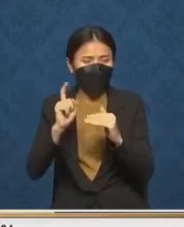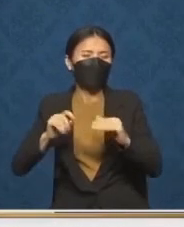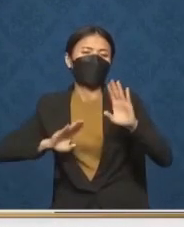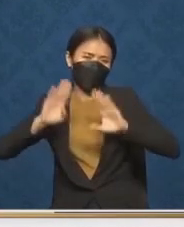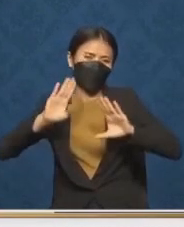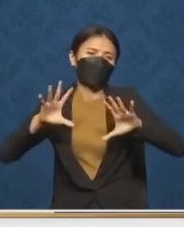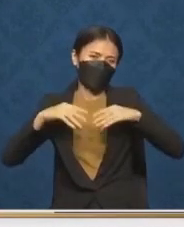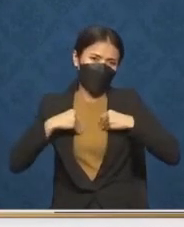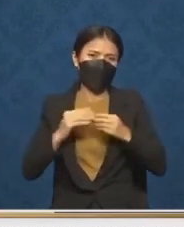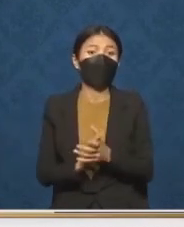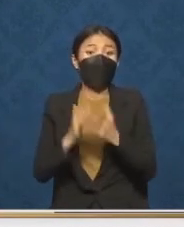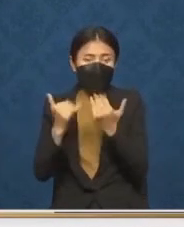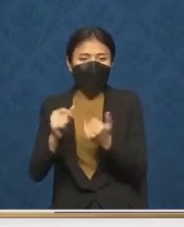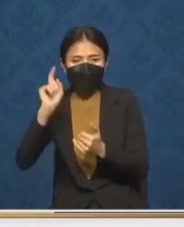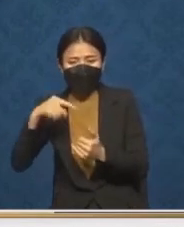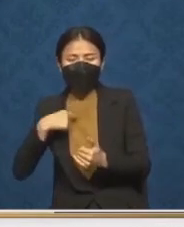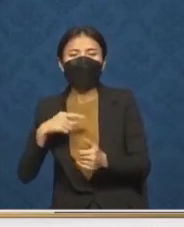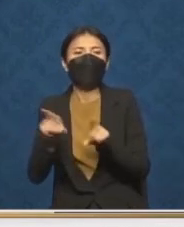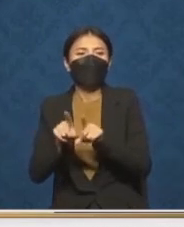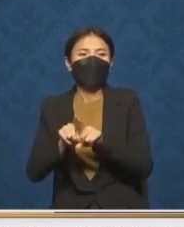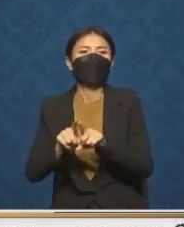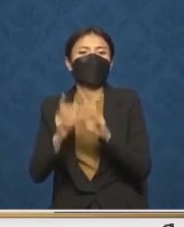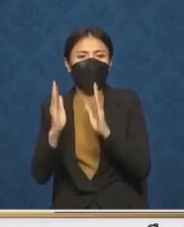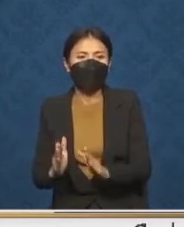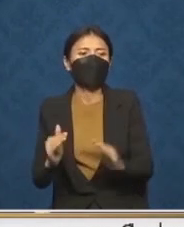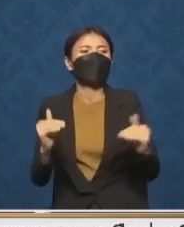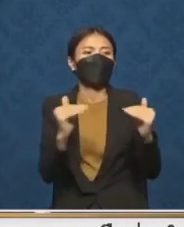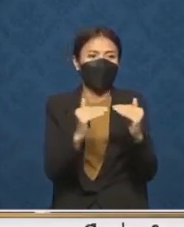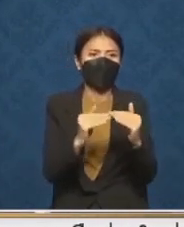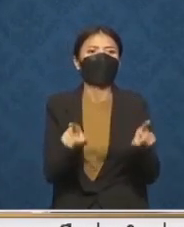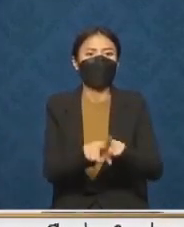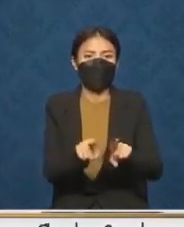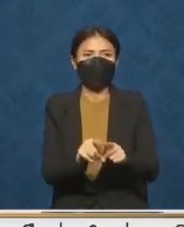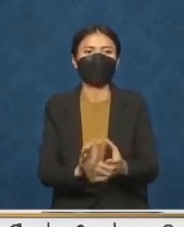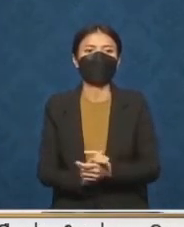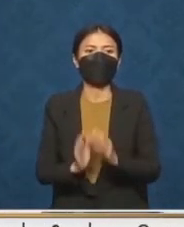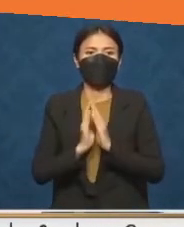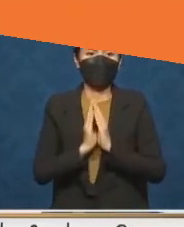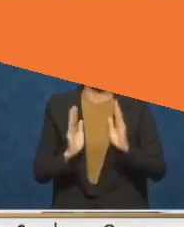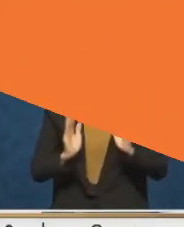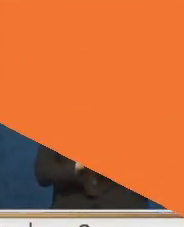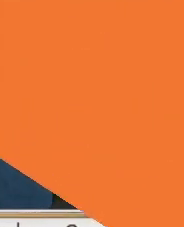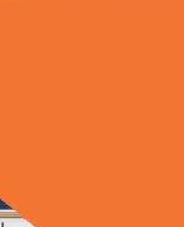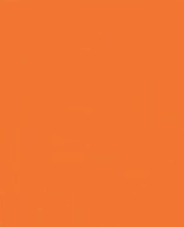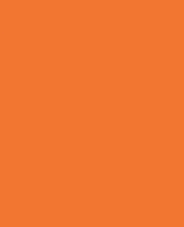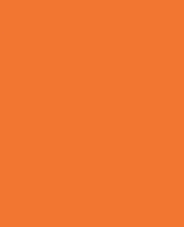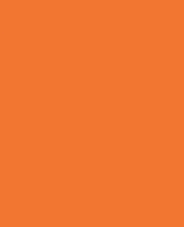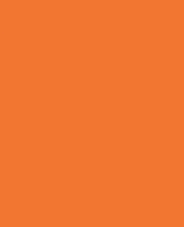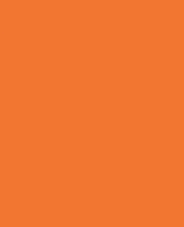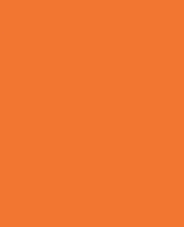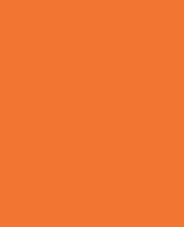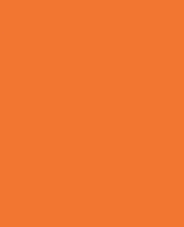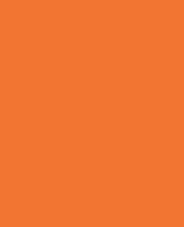นสิทธิความเป็นมนุษย์ให้กับพวกเขาขอบคุณครับ ครับขอบคุณครับขอเรียนท่านวัน